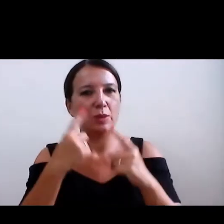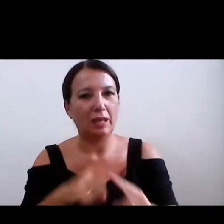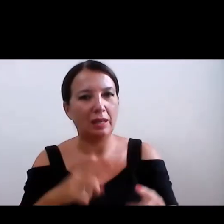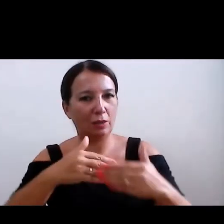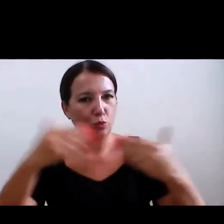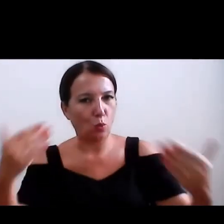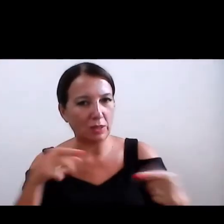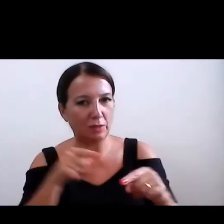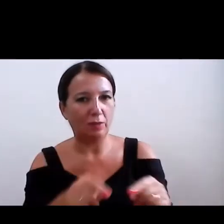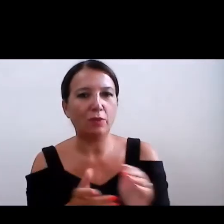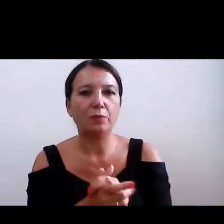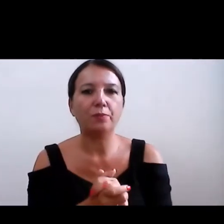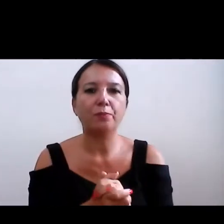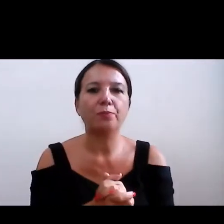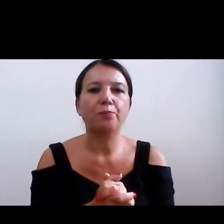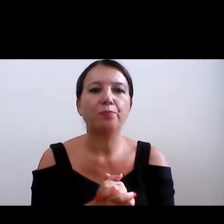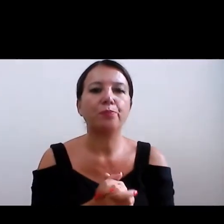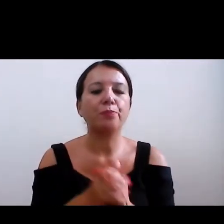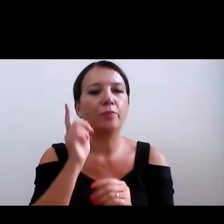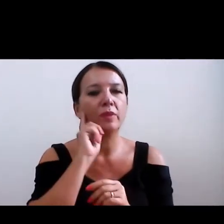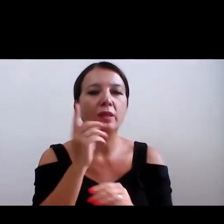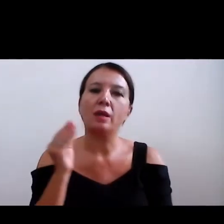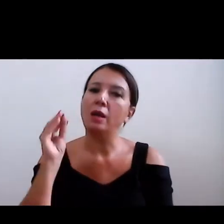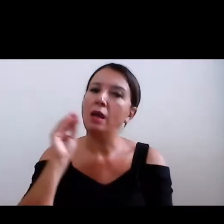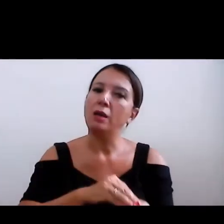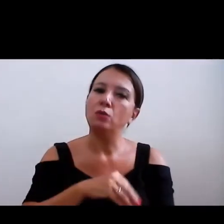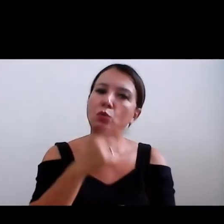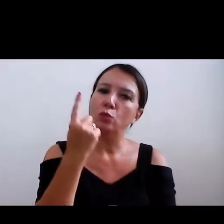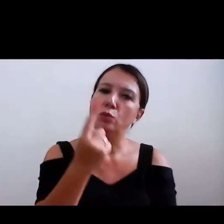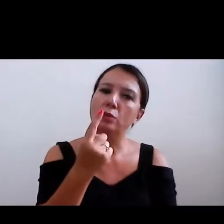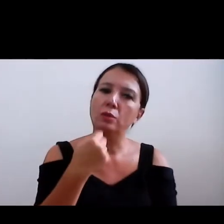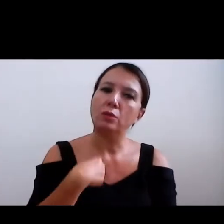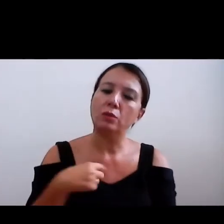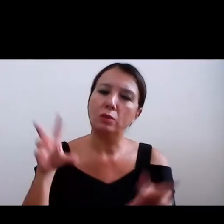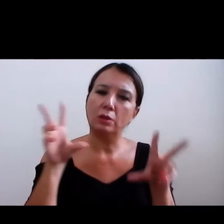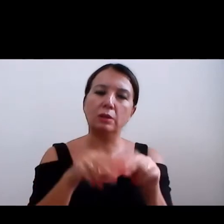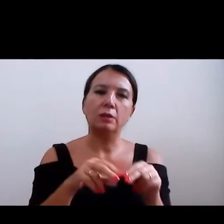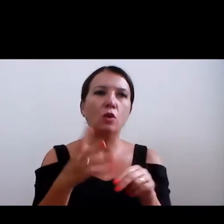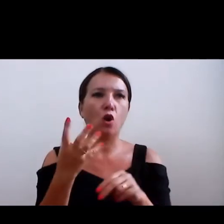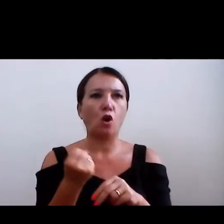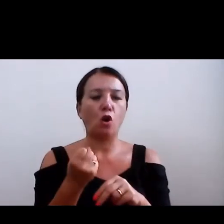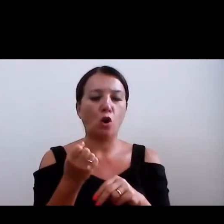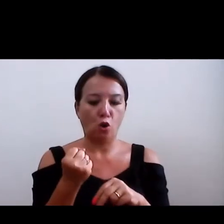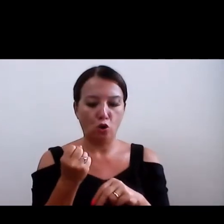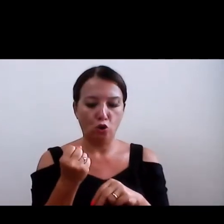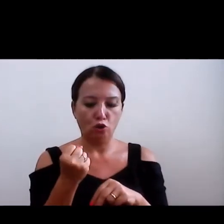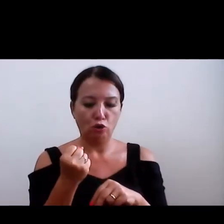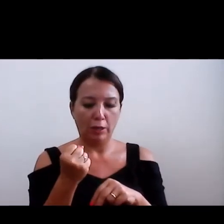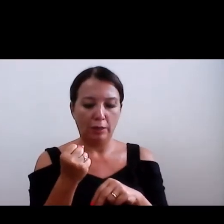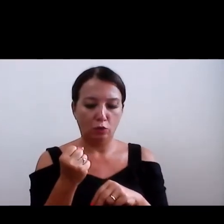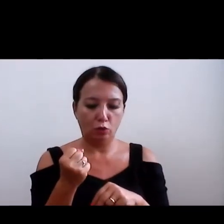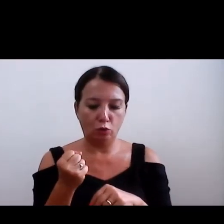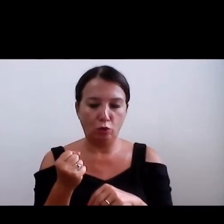fronte. Ma se posso aggiungere una cosa, io ribadirei questo concetto del fatto